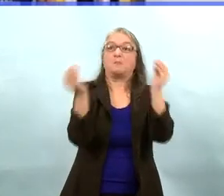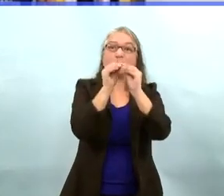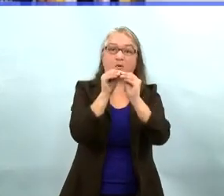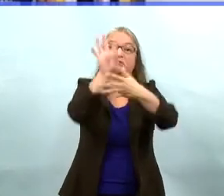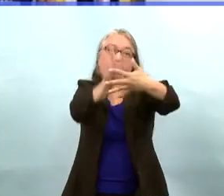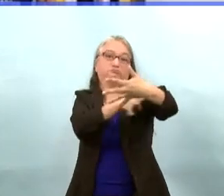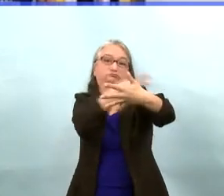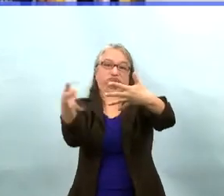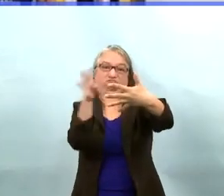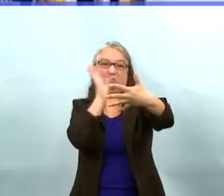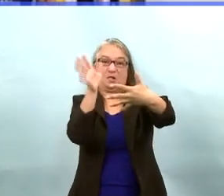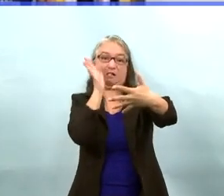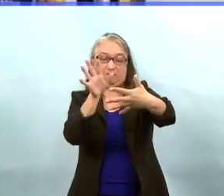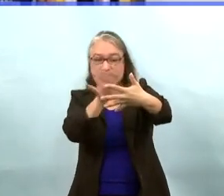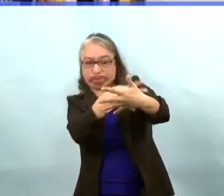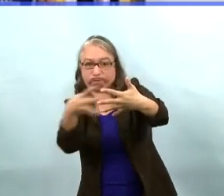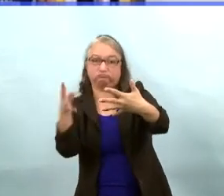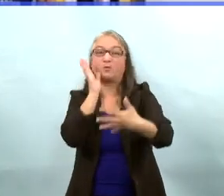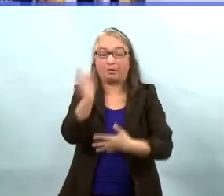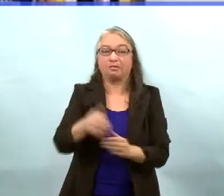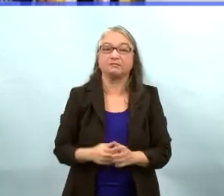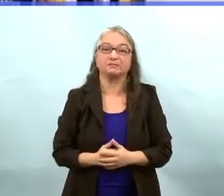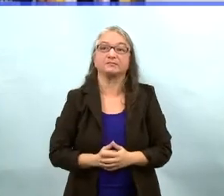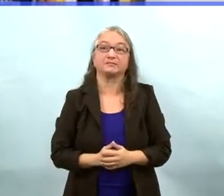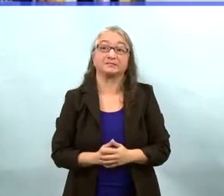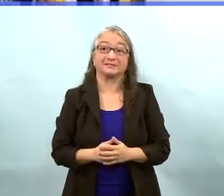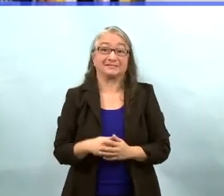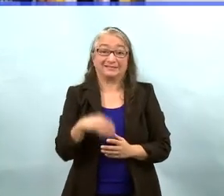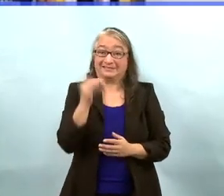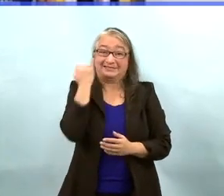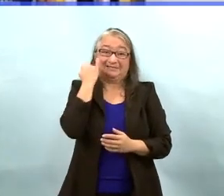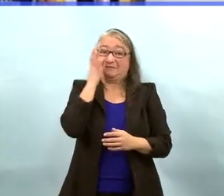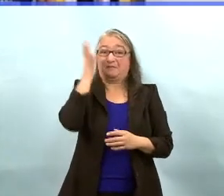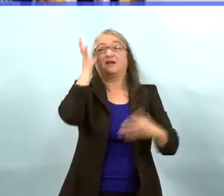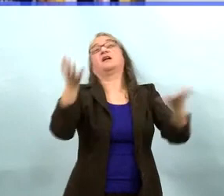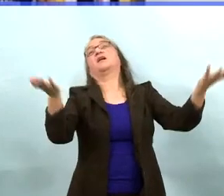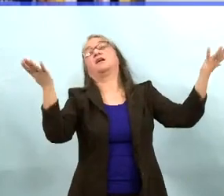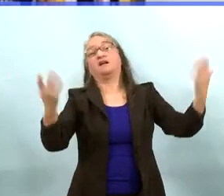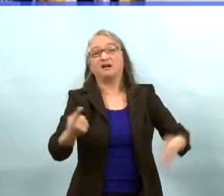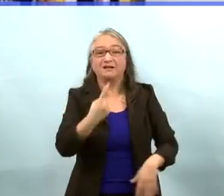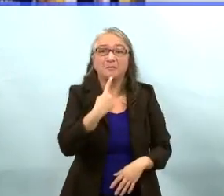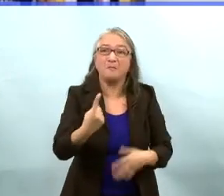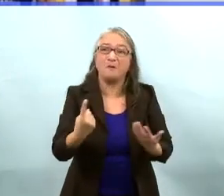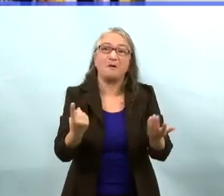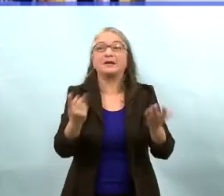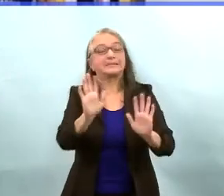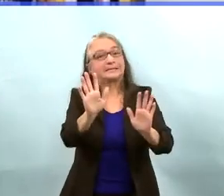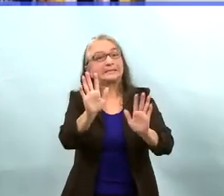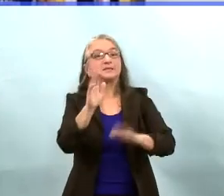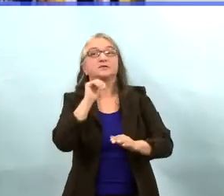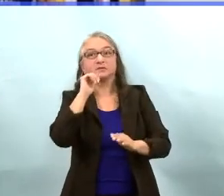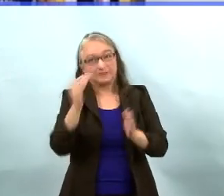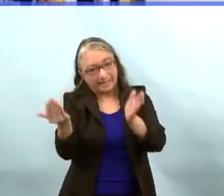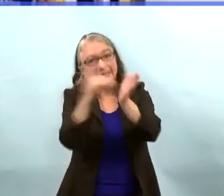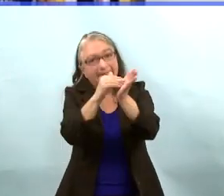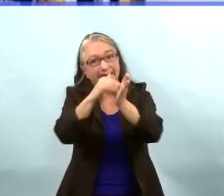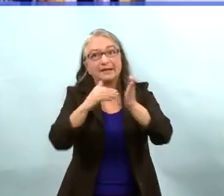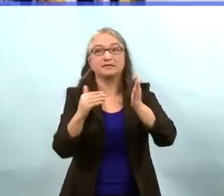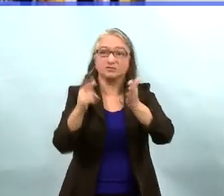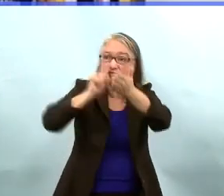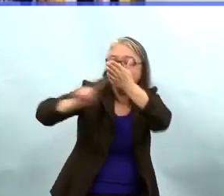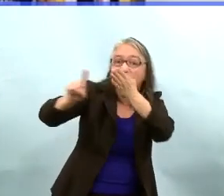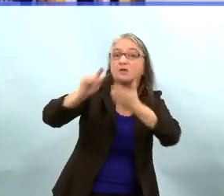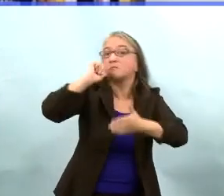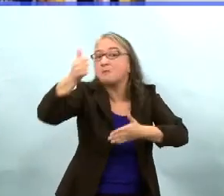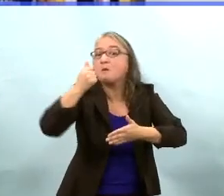cette région à revenir sur le site web ou à rappeler parce que nous allons certainement ajuster le nombre de rendez-vous qui sont disponibles à cause de la